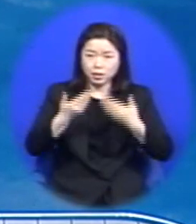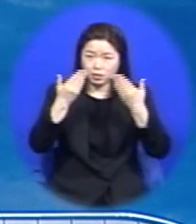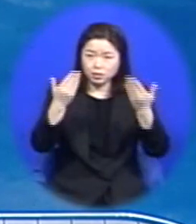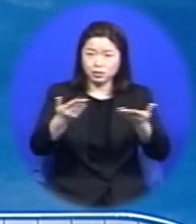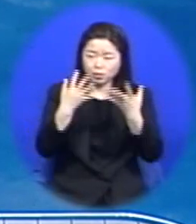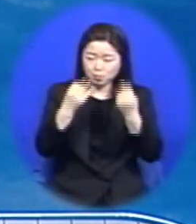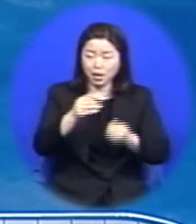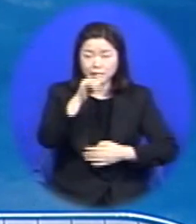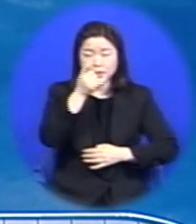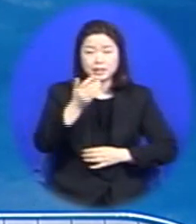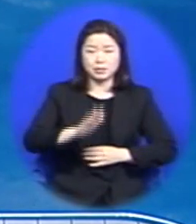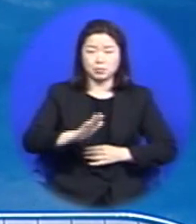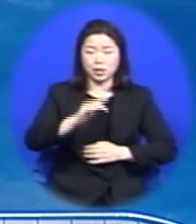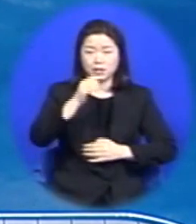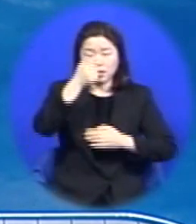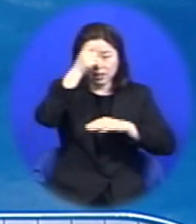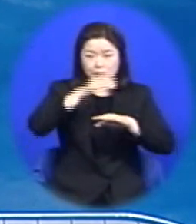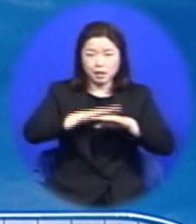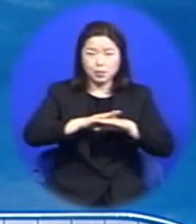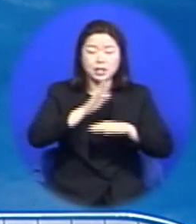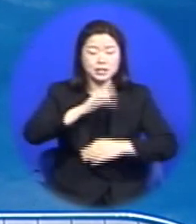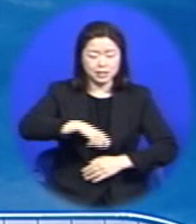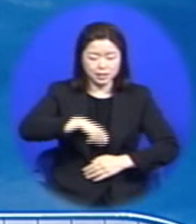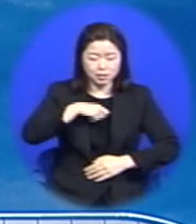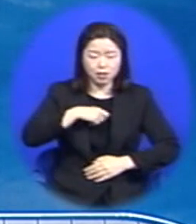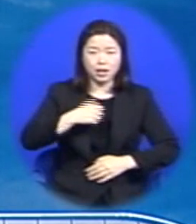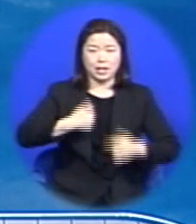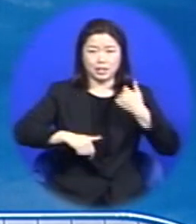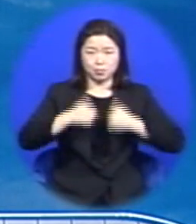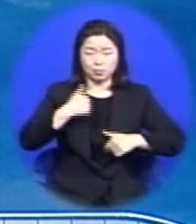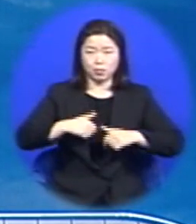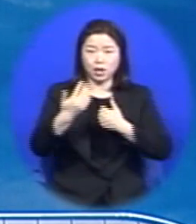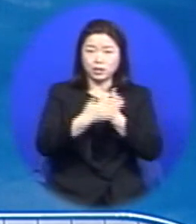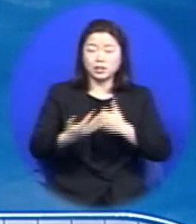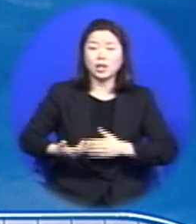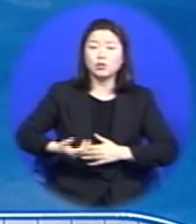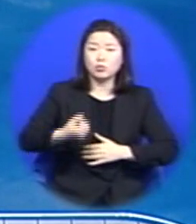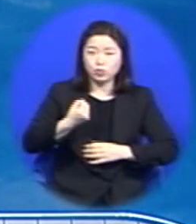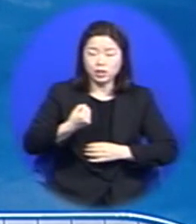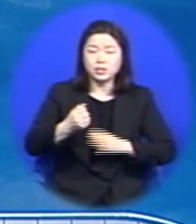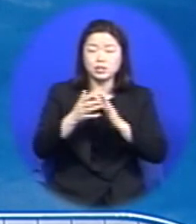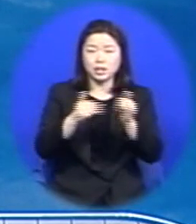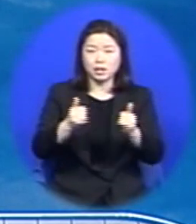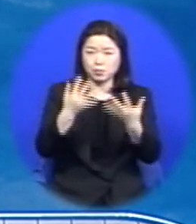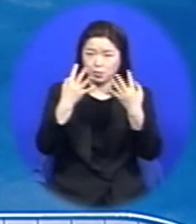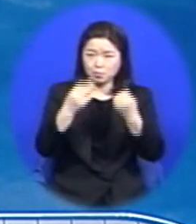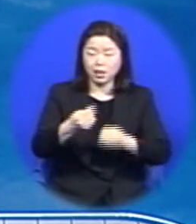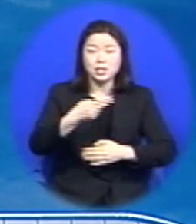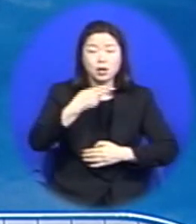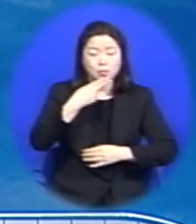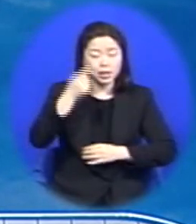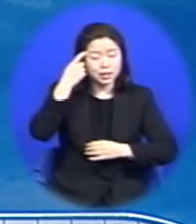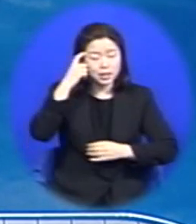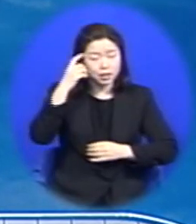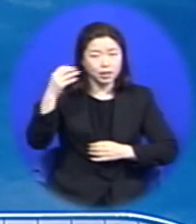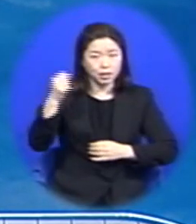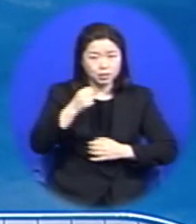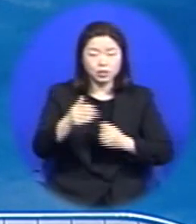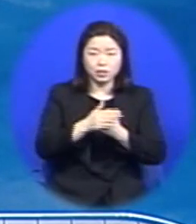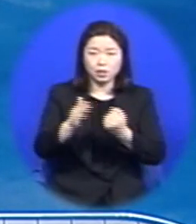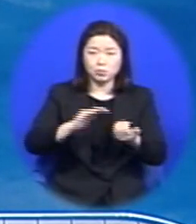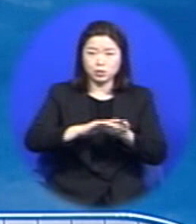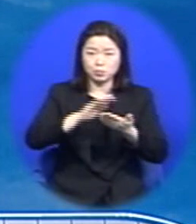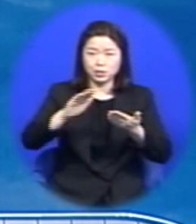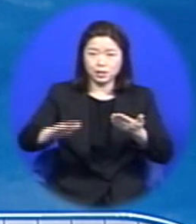드리는데 예배의 진정한 기쁨과 은혜를 누리는 성도들이 의외로 참 드물다고 하는 사실을 알게 됐기